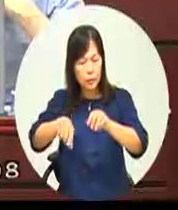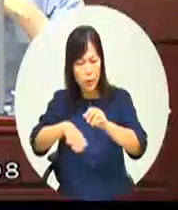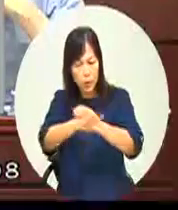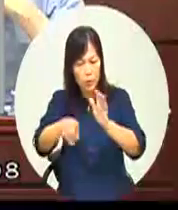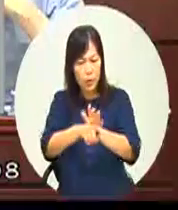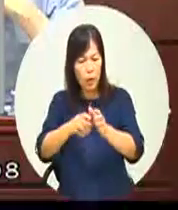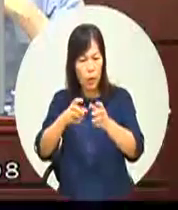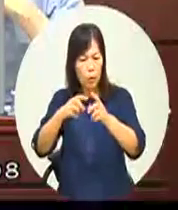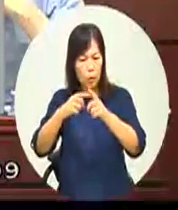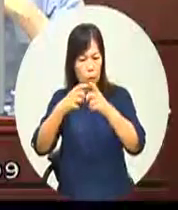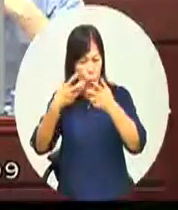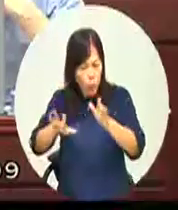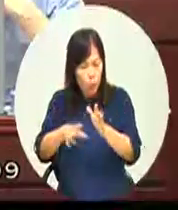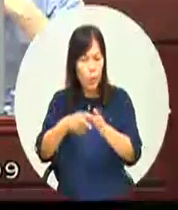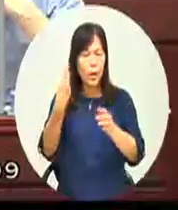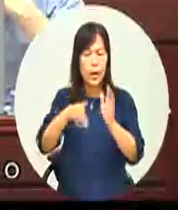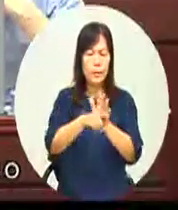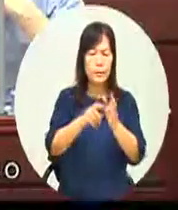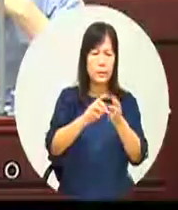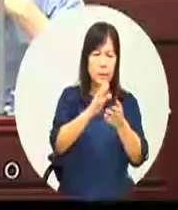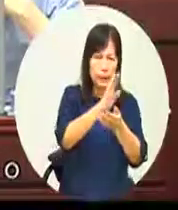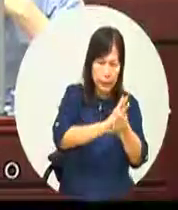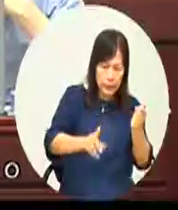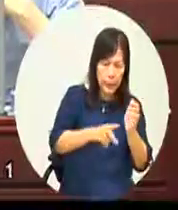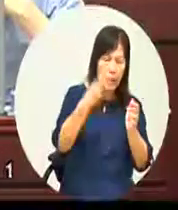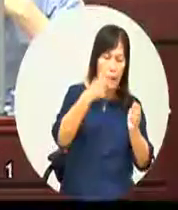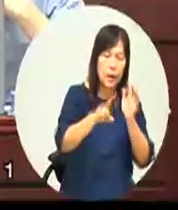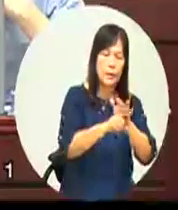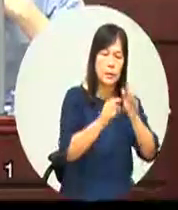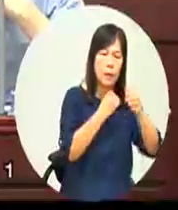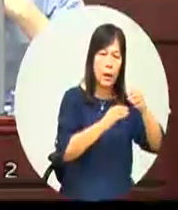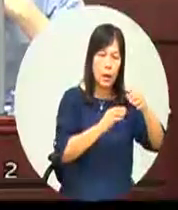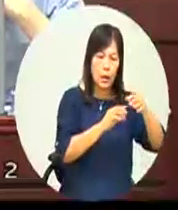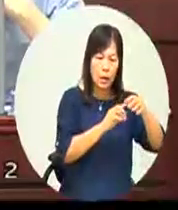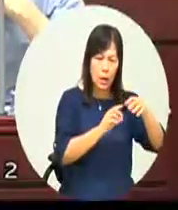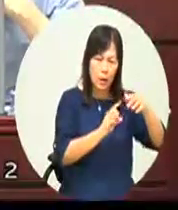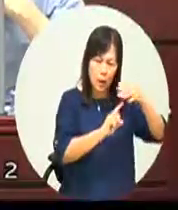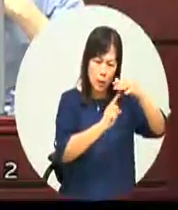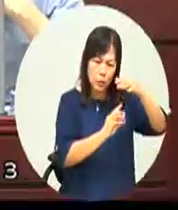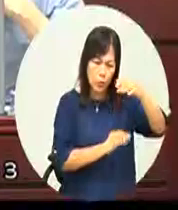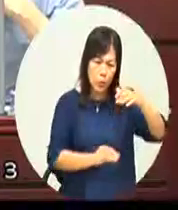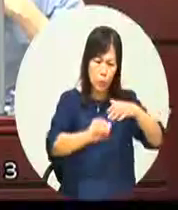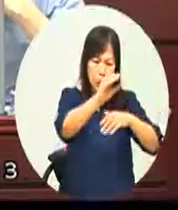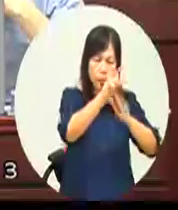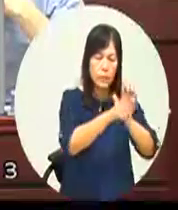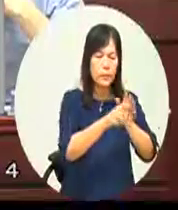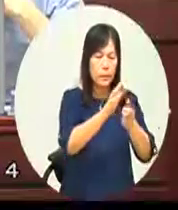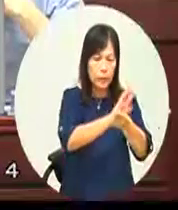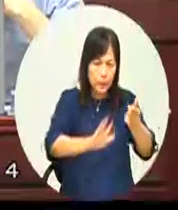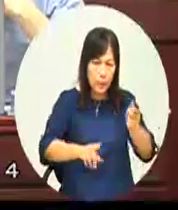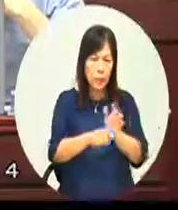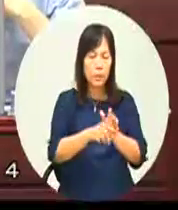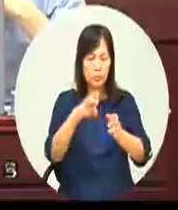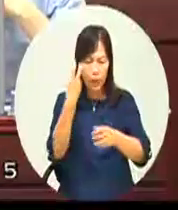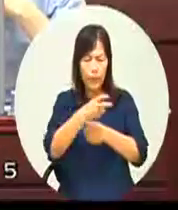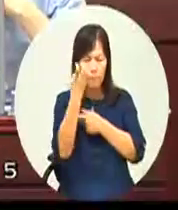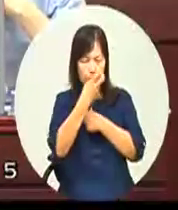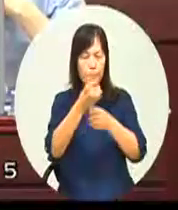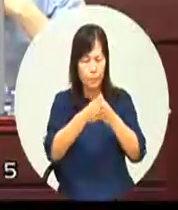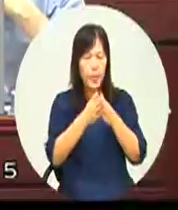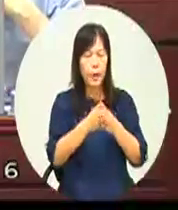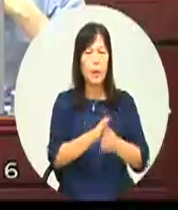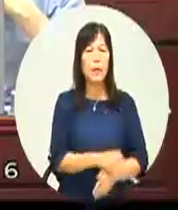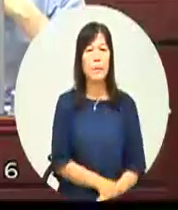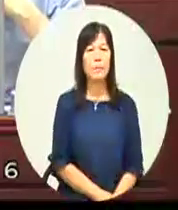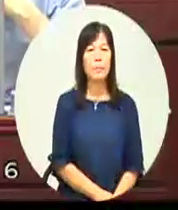所产生的，还是因为要处理上下这个高速公路所产生的，这个我们是值得再去检视的。 主席